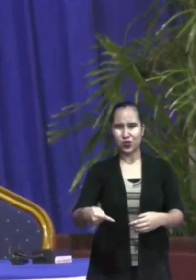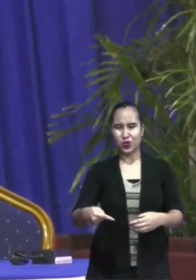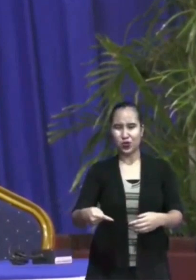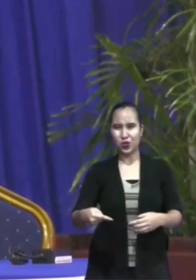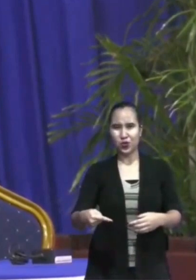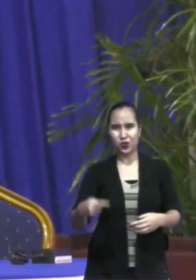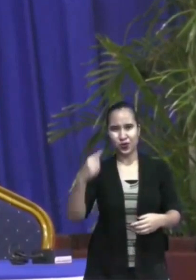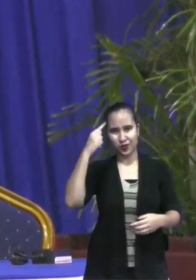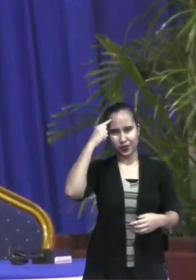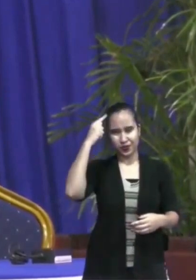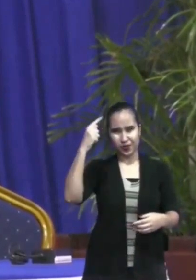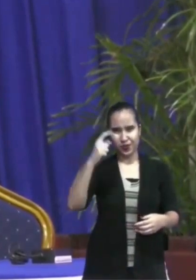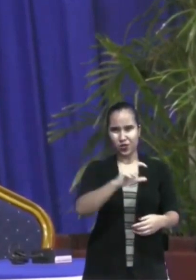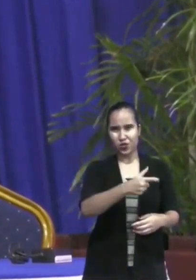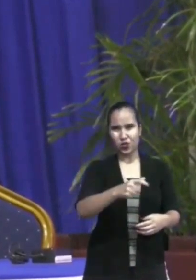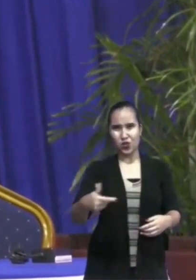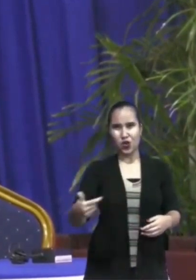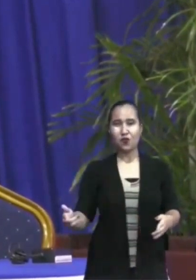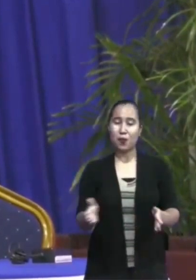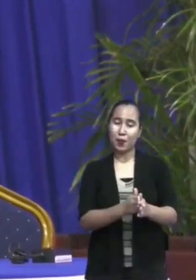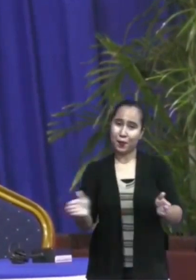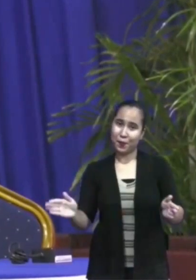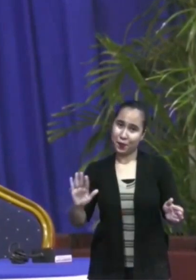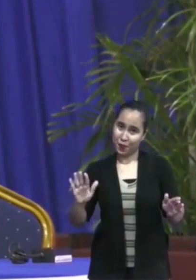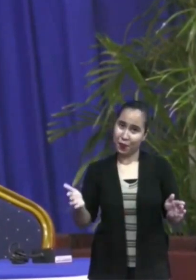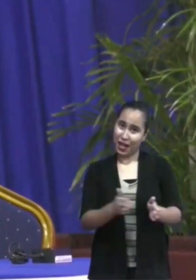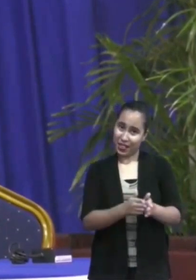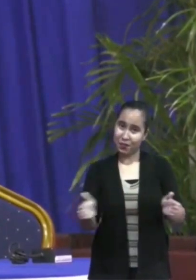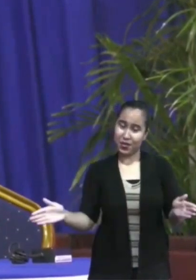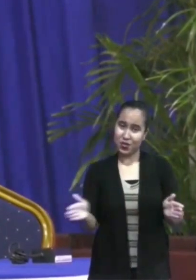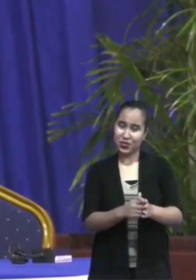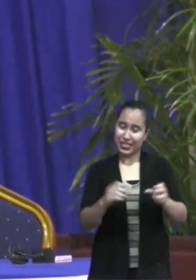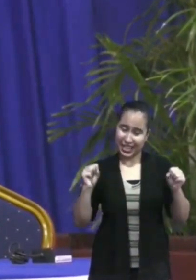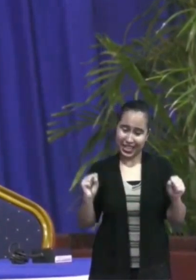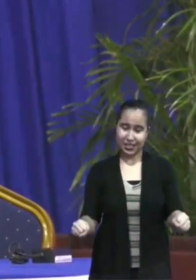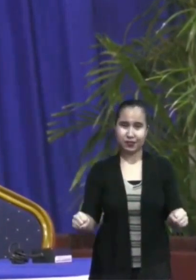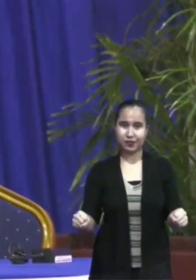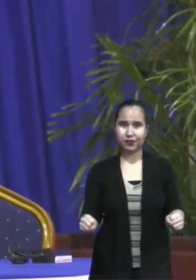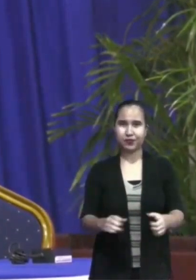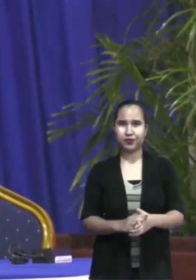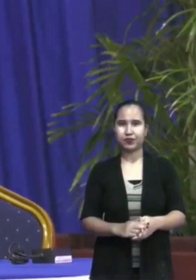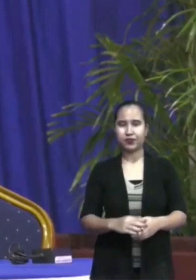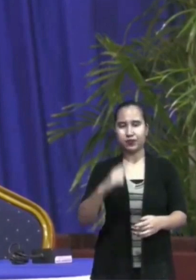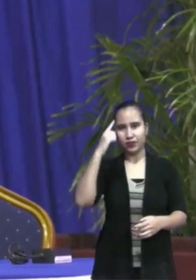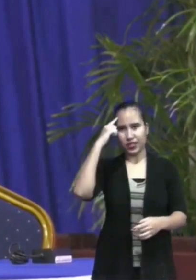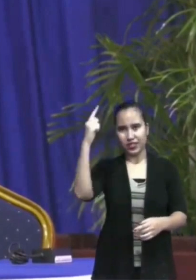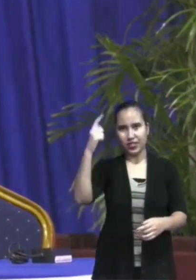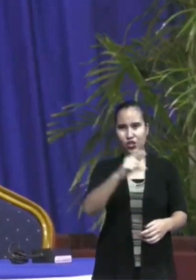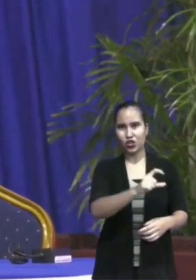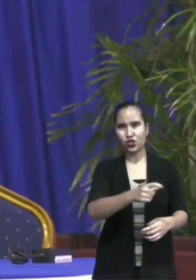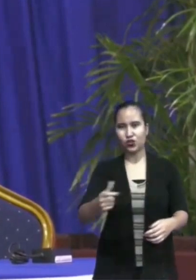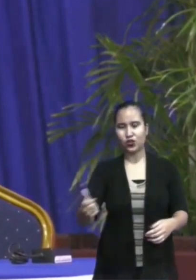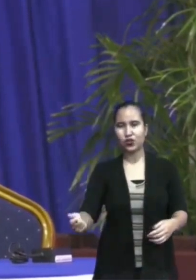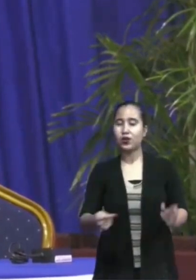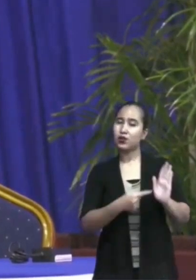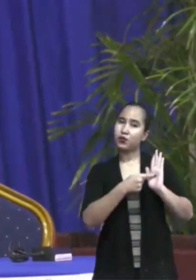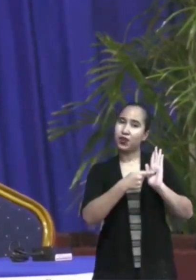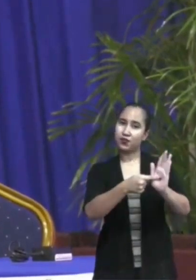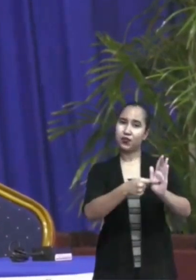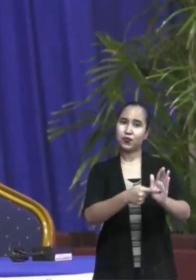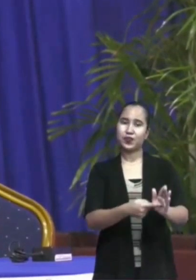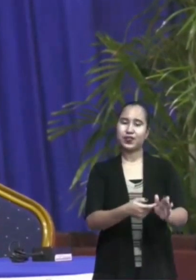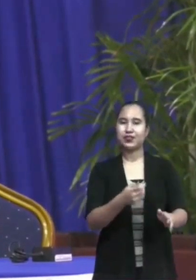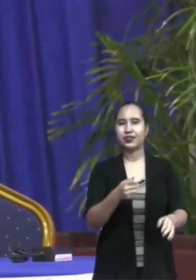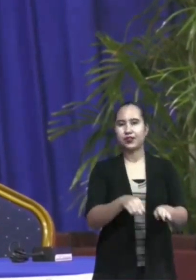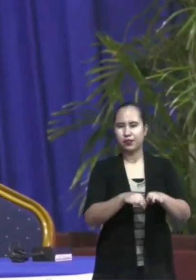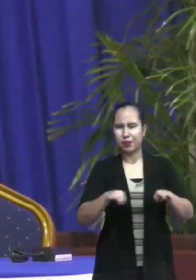Handel, Industrie en Toerisme gisteren aan tijdens de persconferentie van de overheid. Het behoud van de bedrijven maakt deel